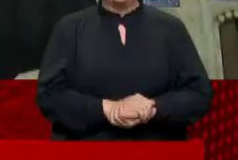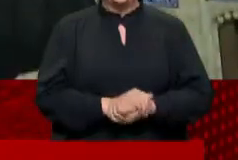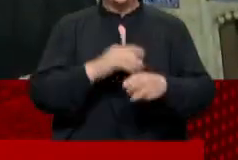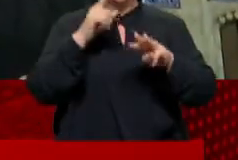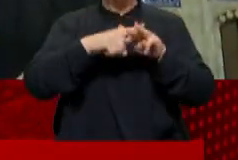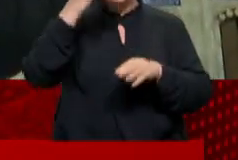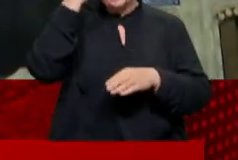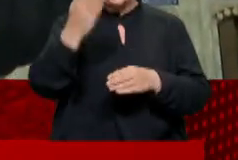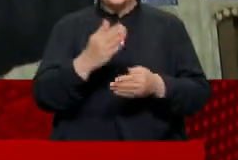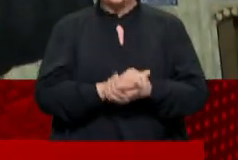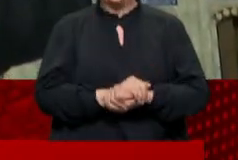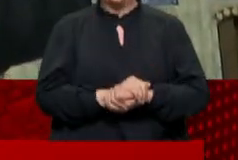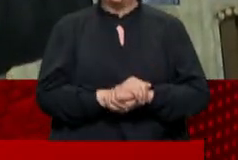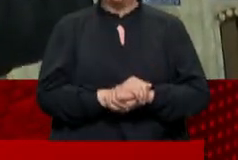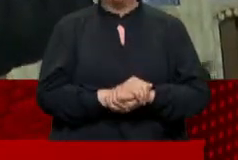Emre merhaba.